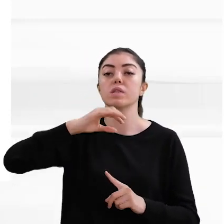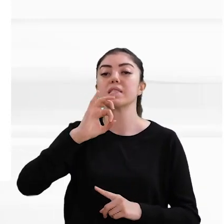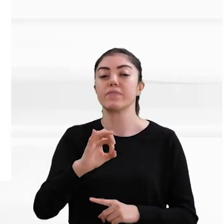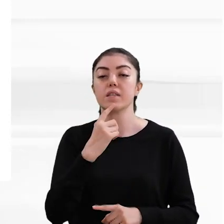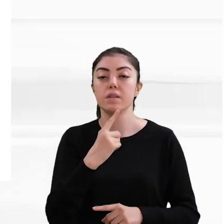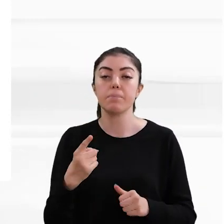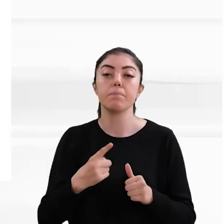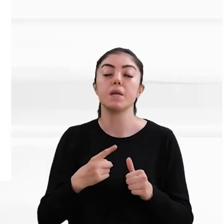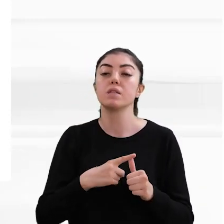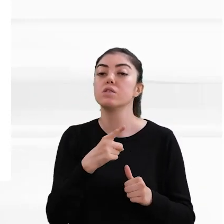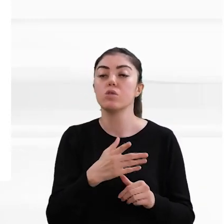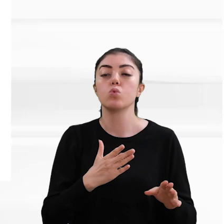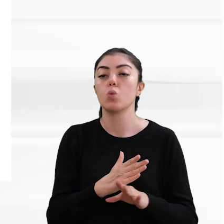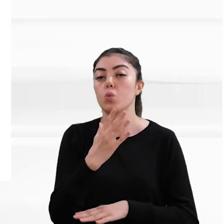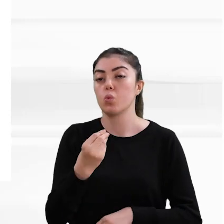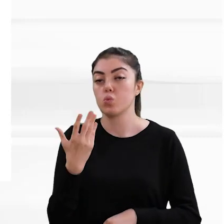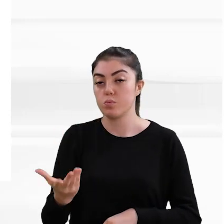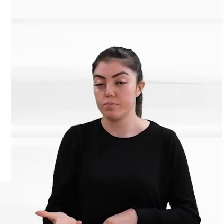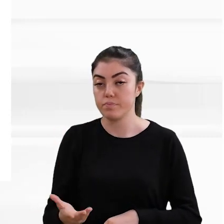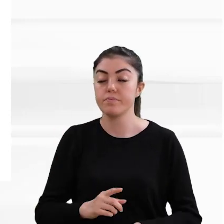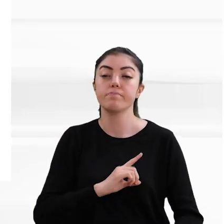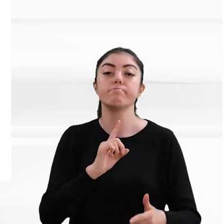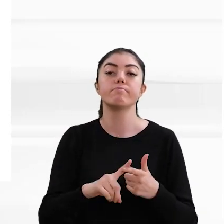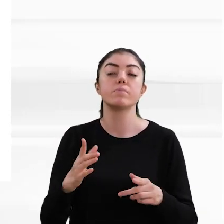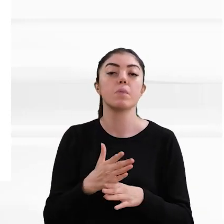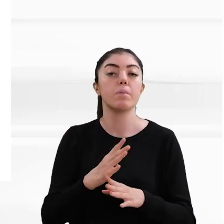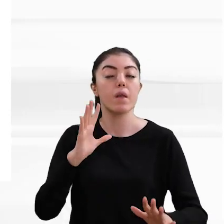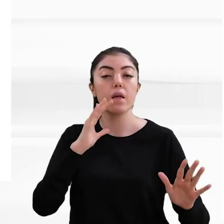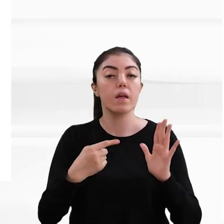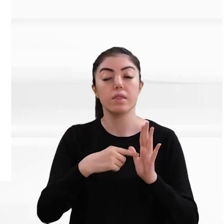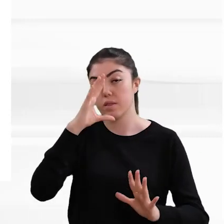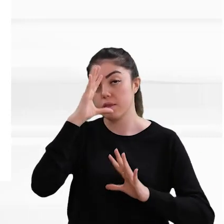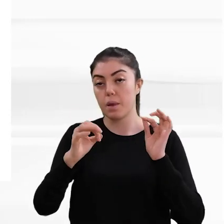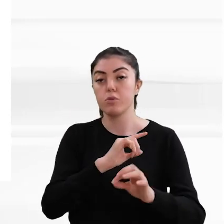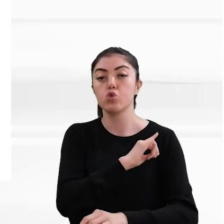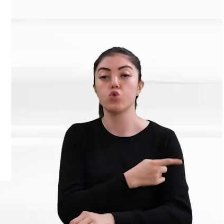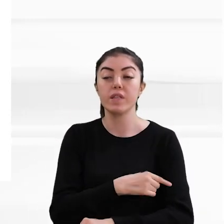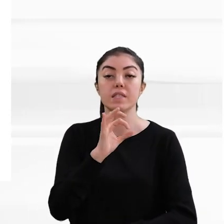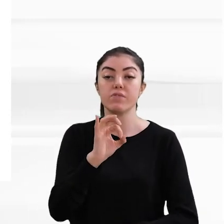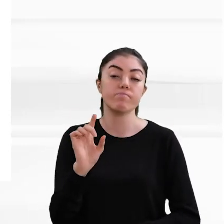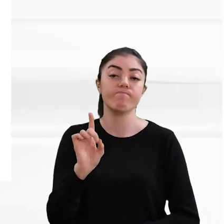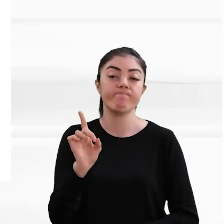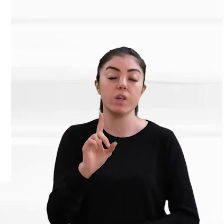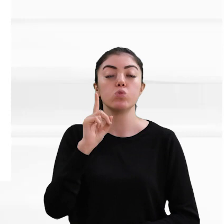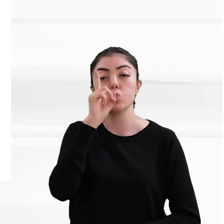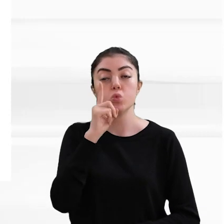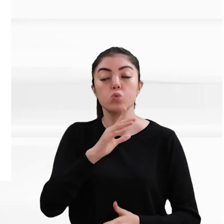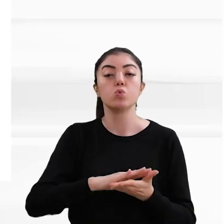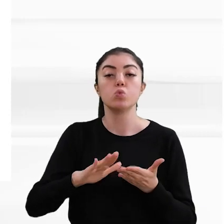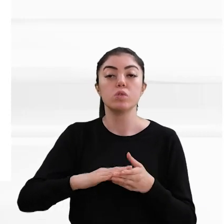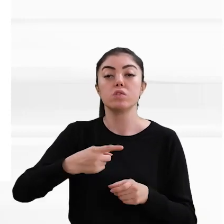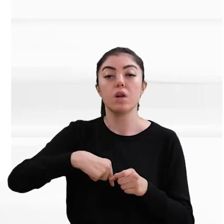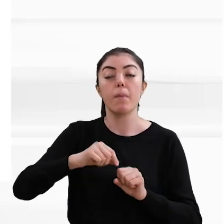için torku sıfırdır. Birinci ifademiz doğrudur. İki, cisme etkeden net kuvvet